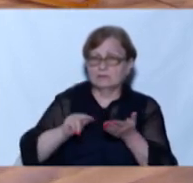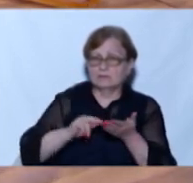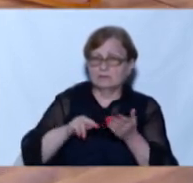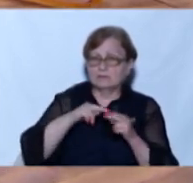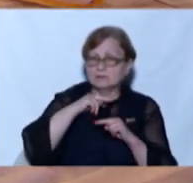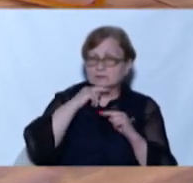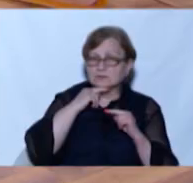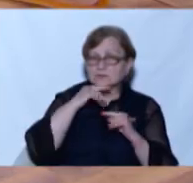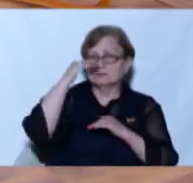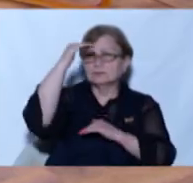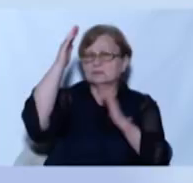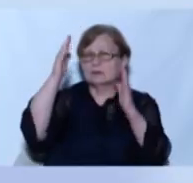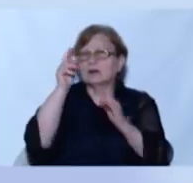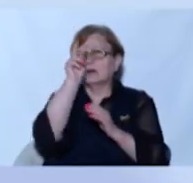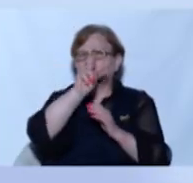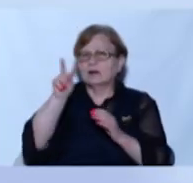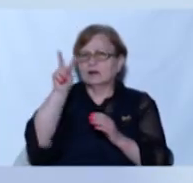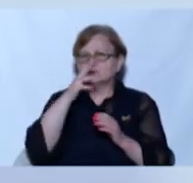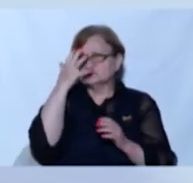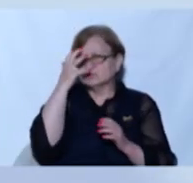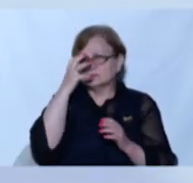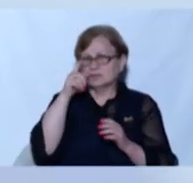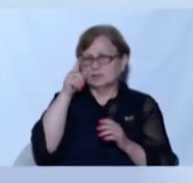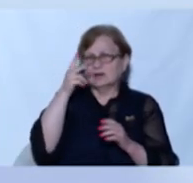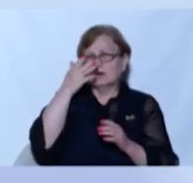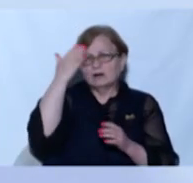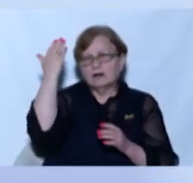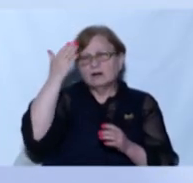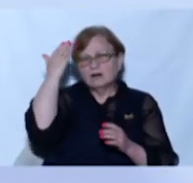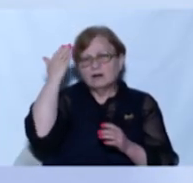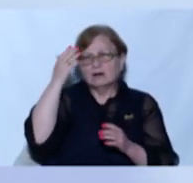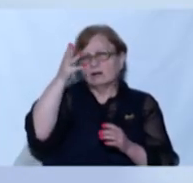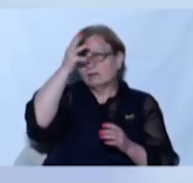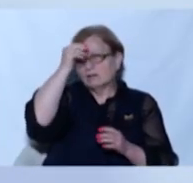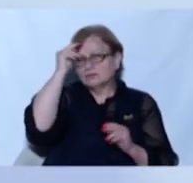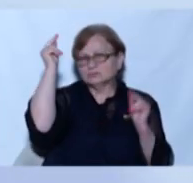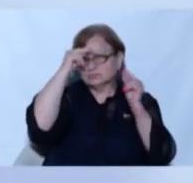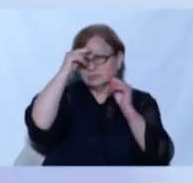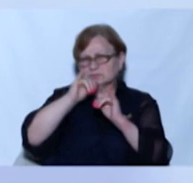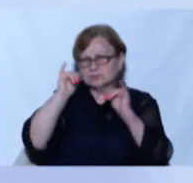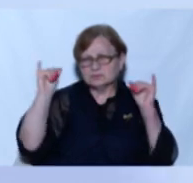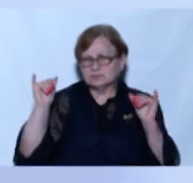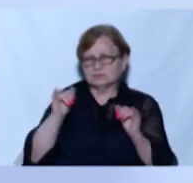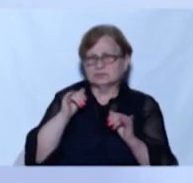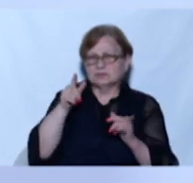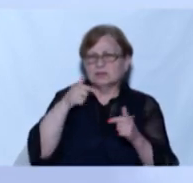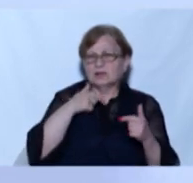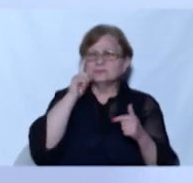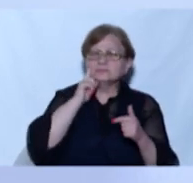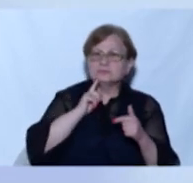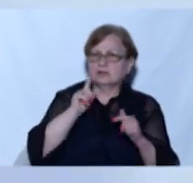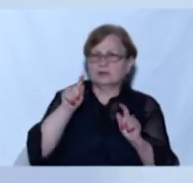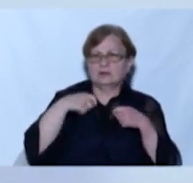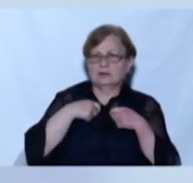ყურადღებით ათვალიერებდა ელი. იგი არა ფიქრთ გასართველად და ცოდნის შეძენის ან ესთეტიკური განცდების მისაღებად,